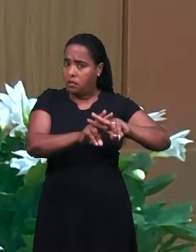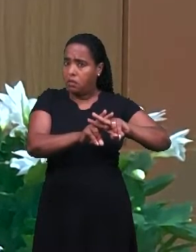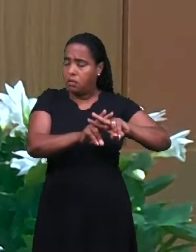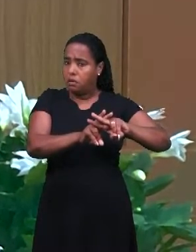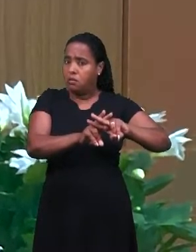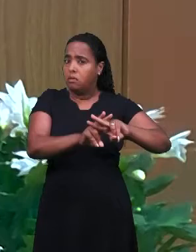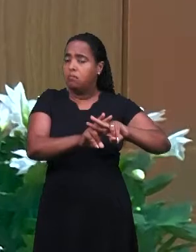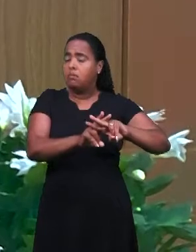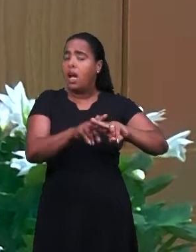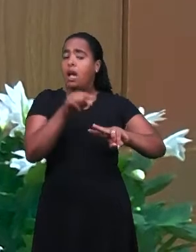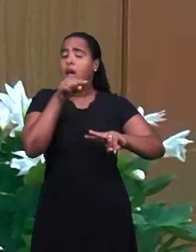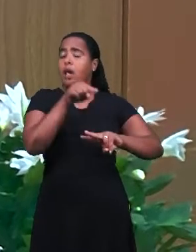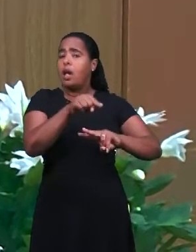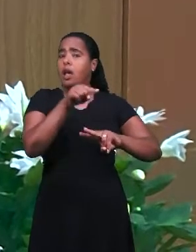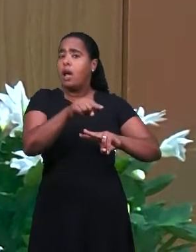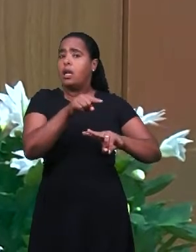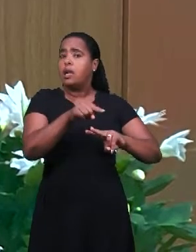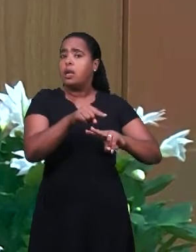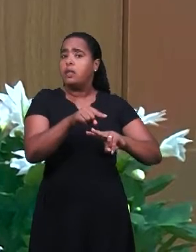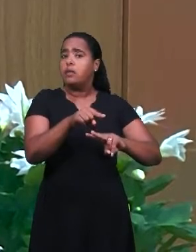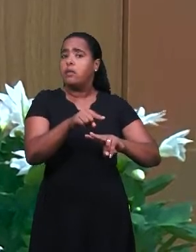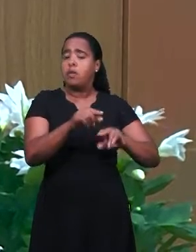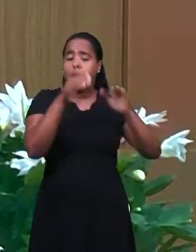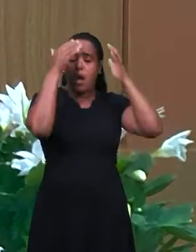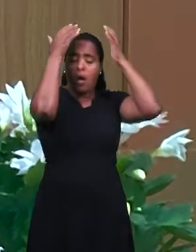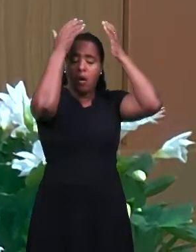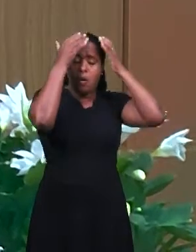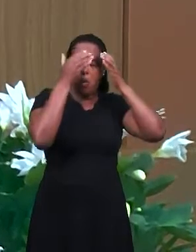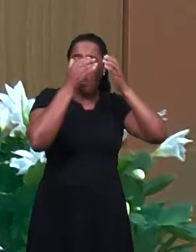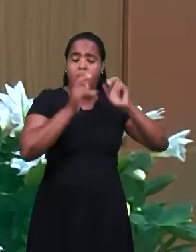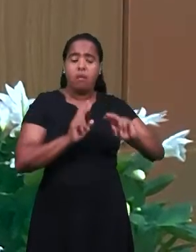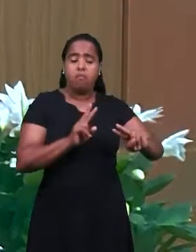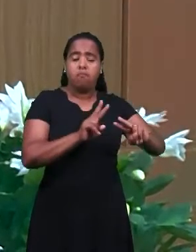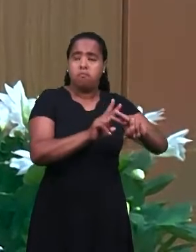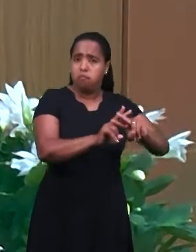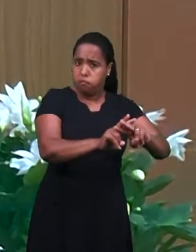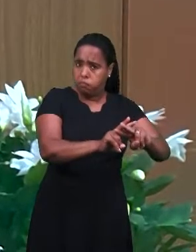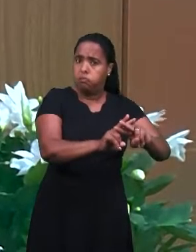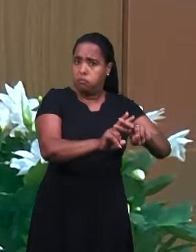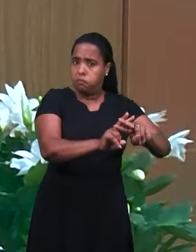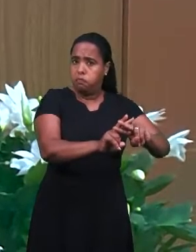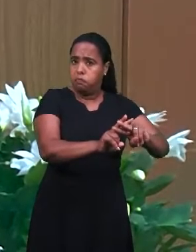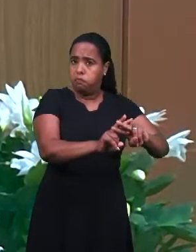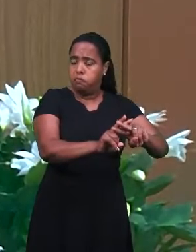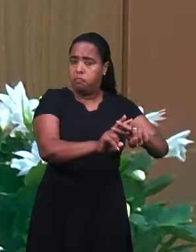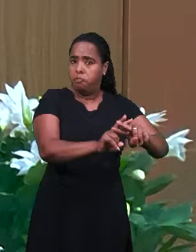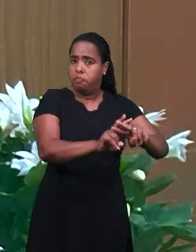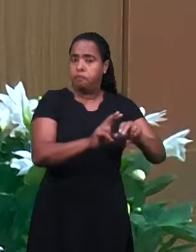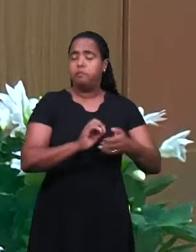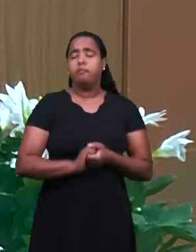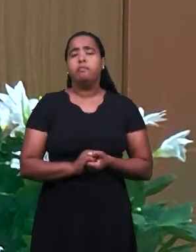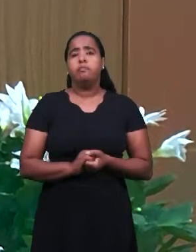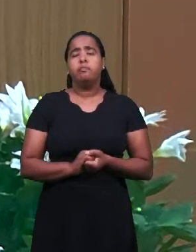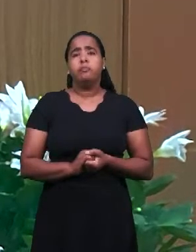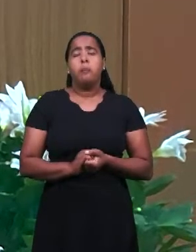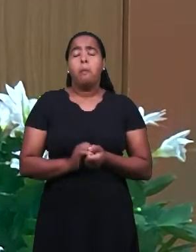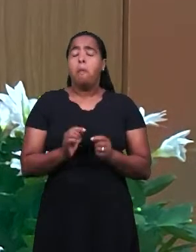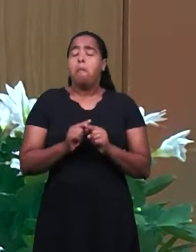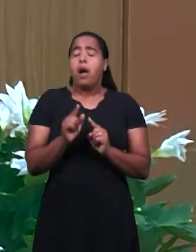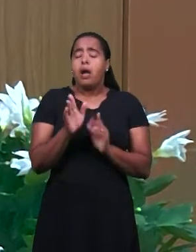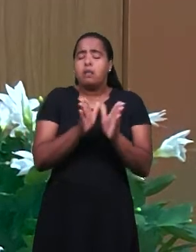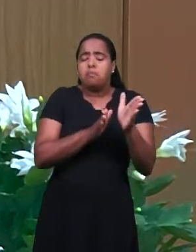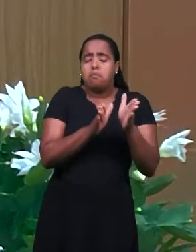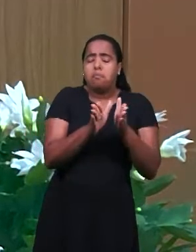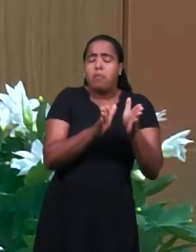из того народа, который был введен в пленение, и он служил тому царю, который пленил их.